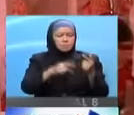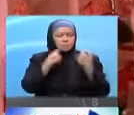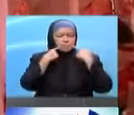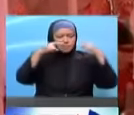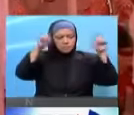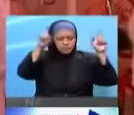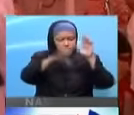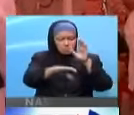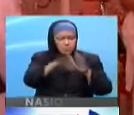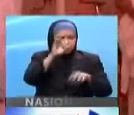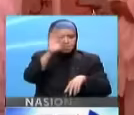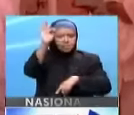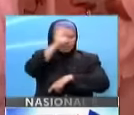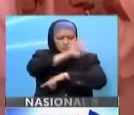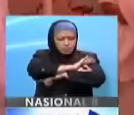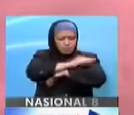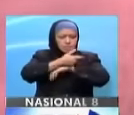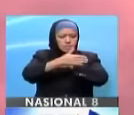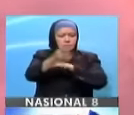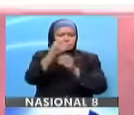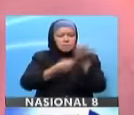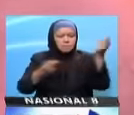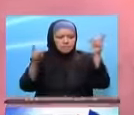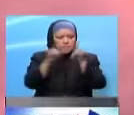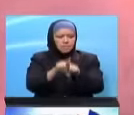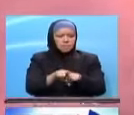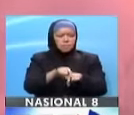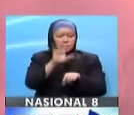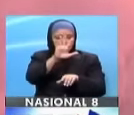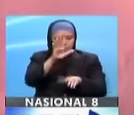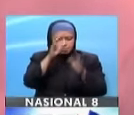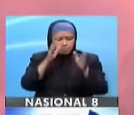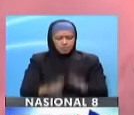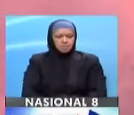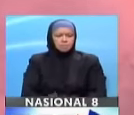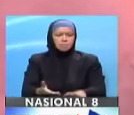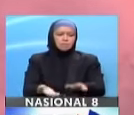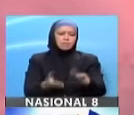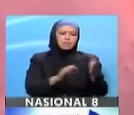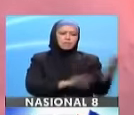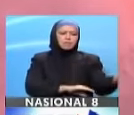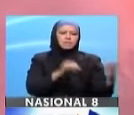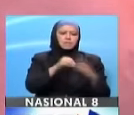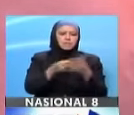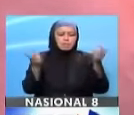selepas tragedi. Selain mereka, 5 lagi jemaah Malaysia maut dalam insiden sama.